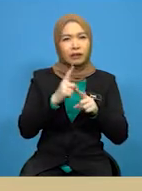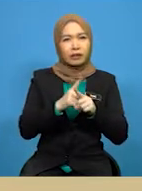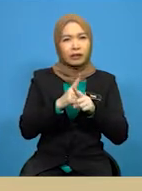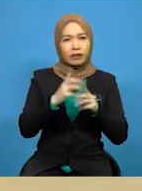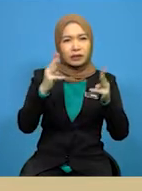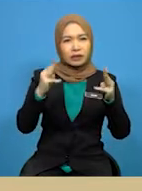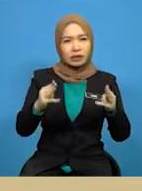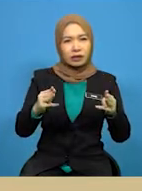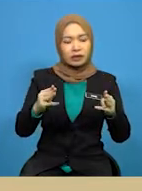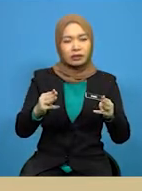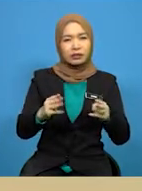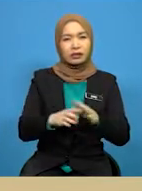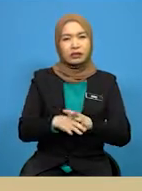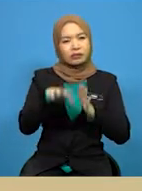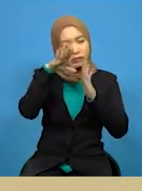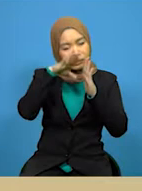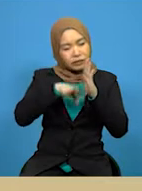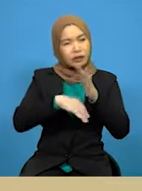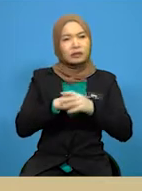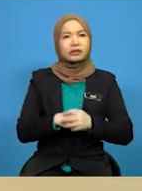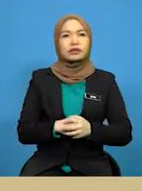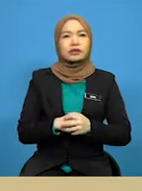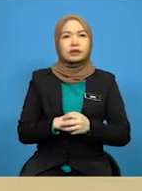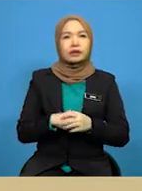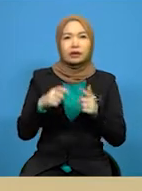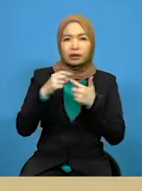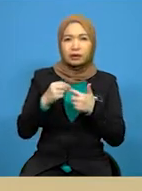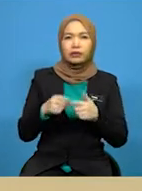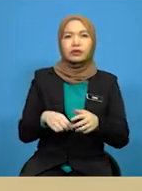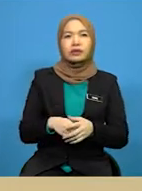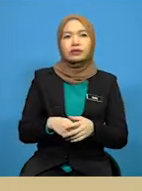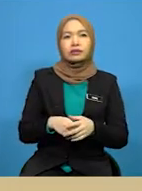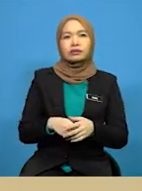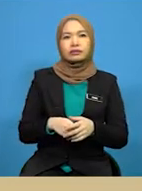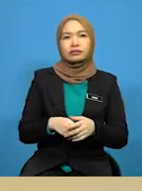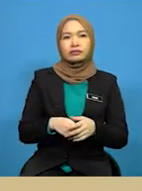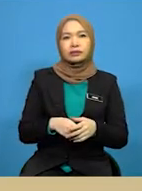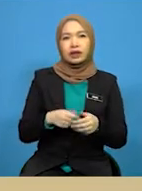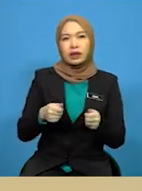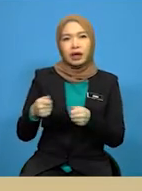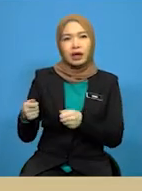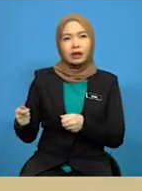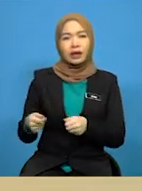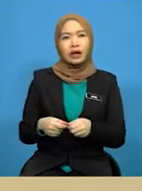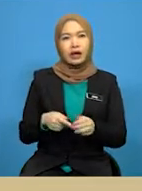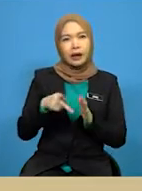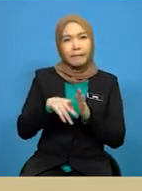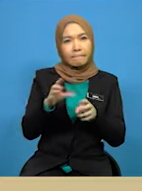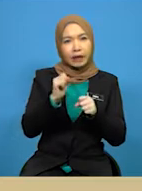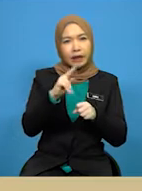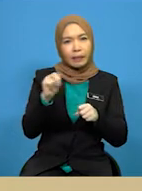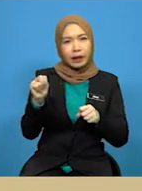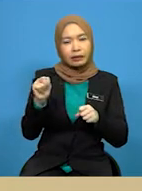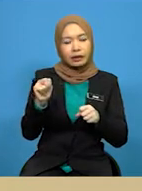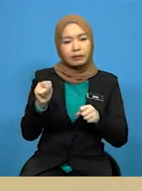kedua, agihan pendapatan semakin tidak setara. Yang ketiga, ia akan menjejaskan simpanan modal dalam